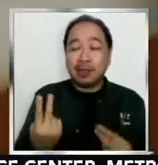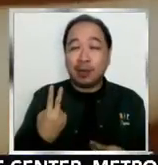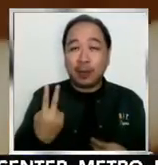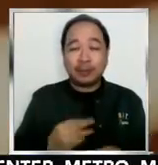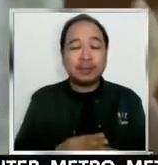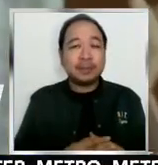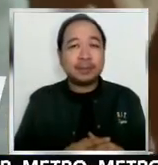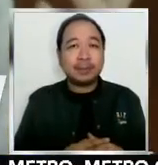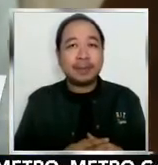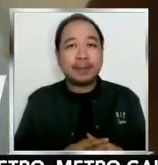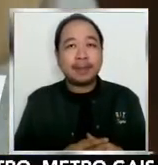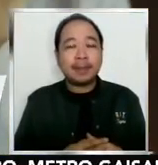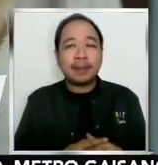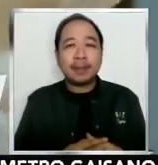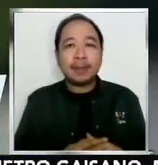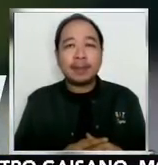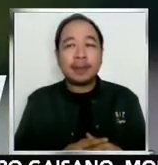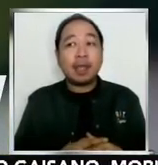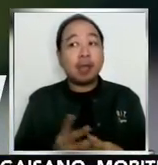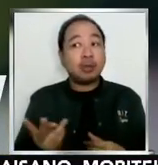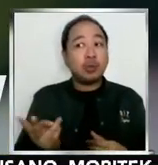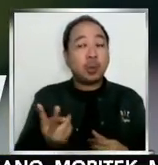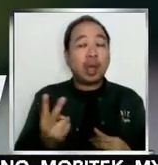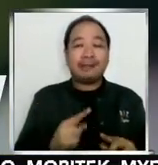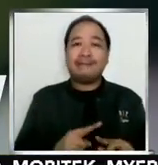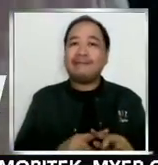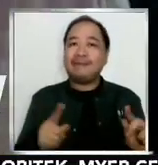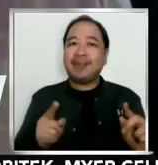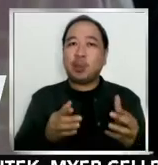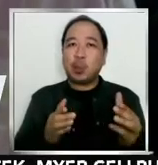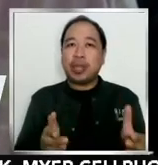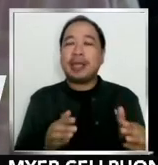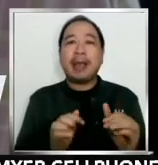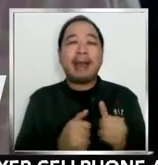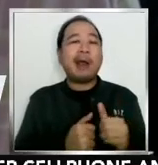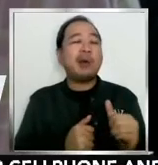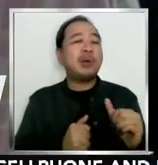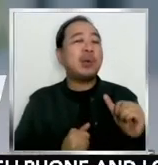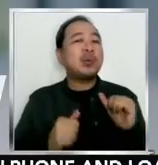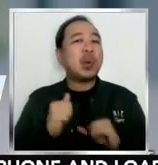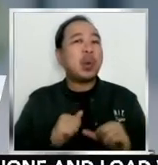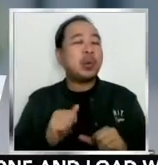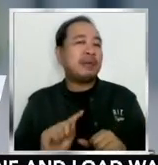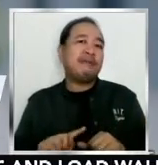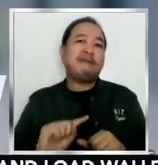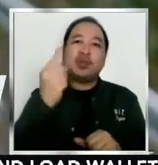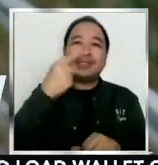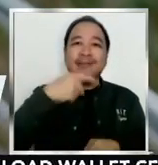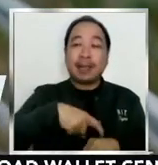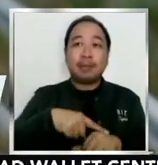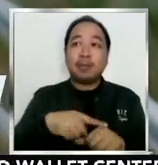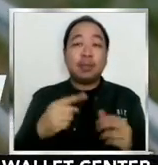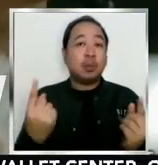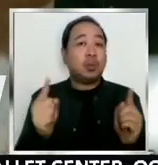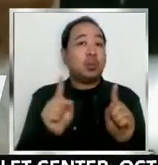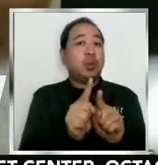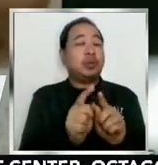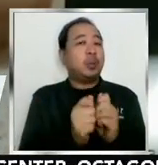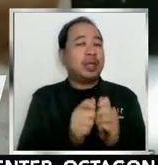Ibang-iba raw ang atake ni Ruru at Bianca sa pag-arte sa kanilang kauna-unahang tambalan. Mula sa facial